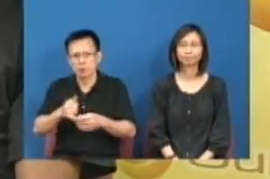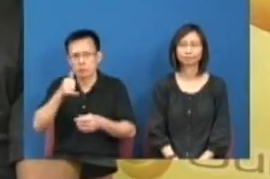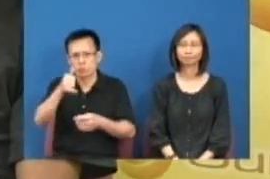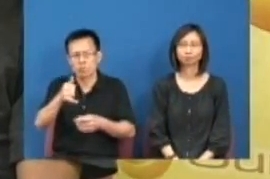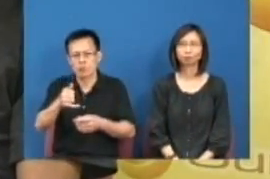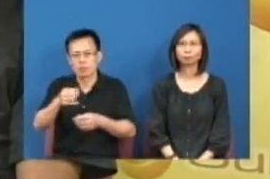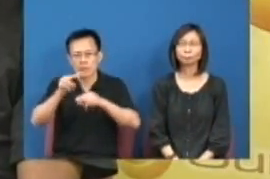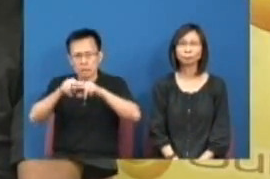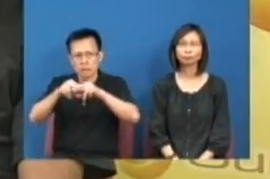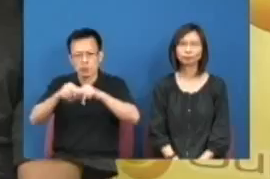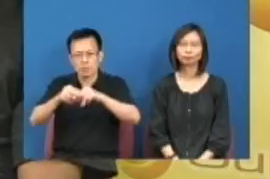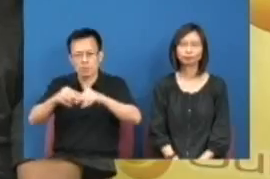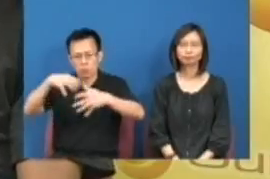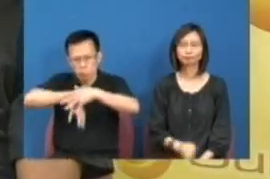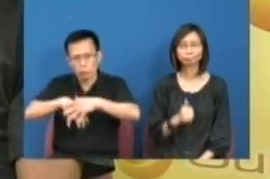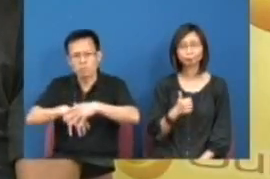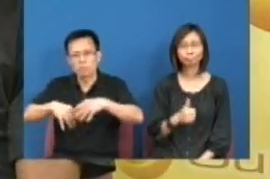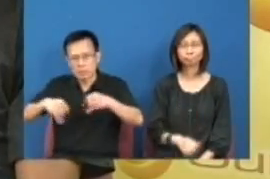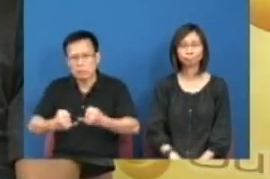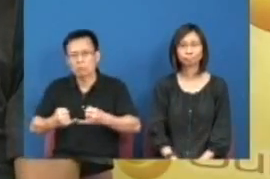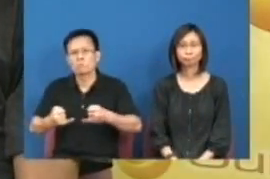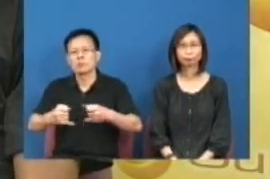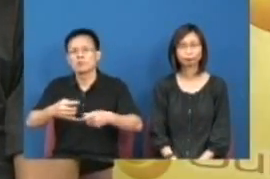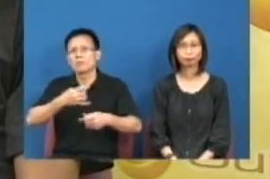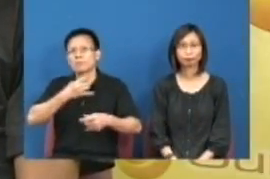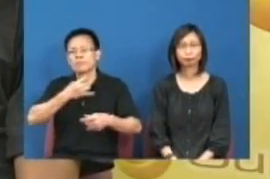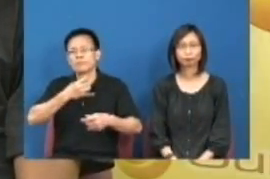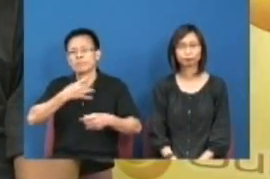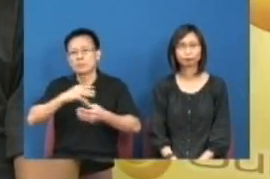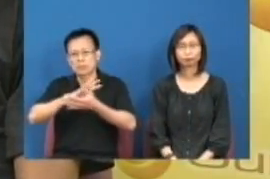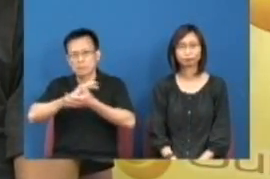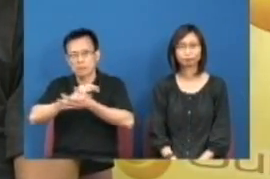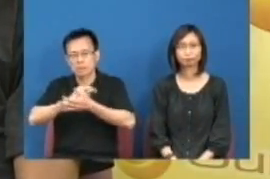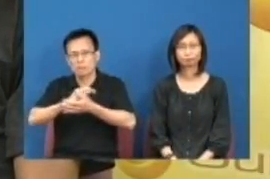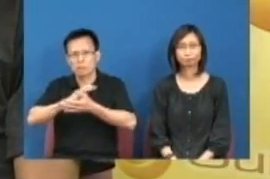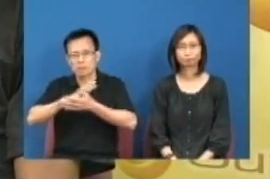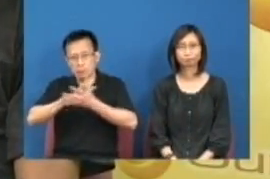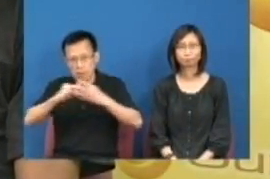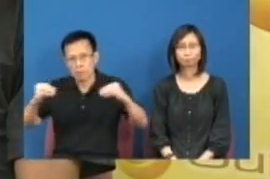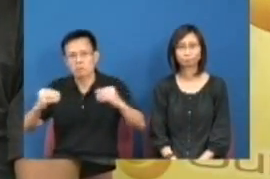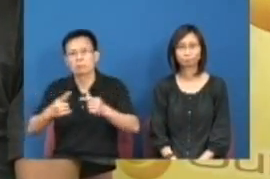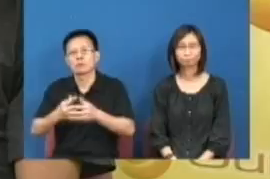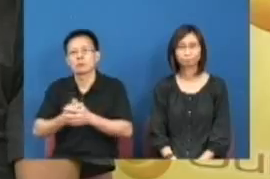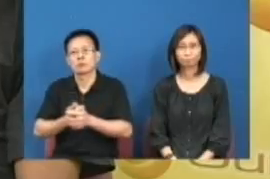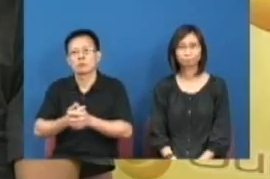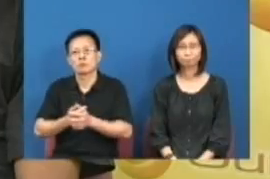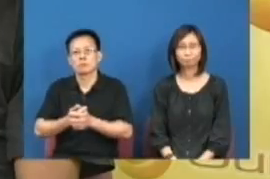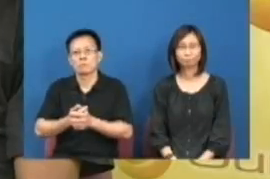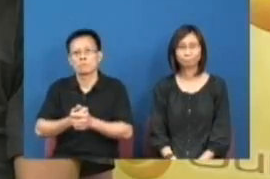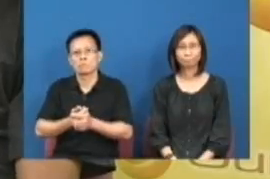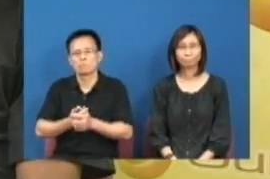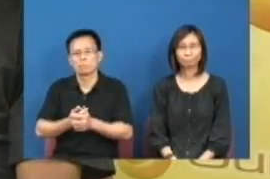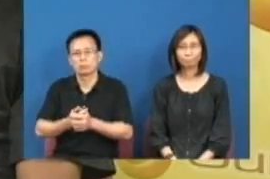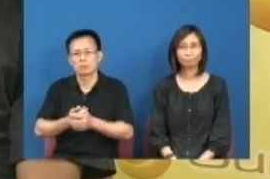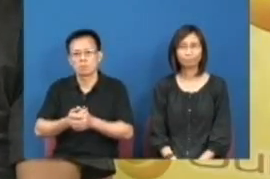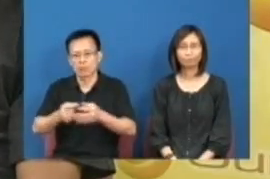鬥 未解決， 是 就是說在習近平接任